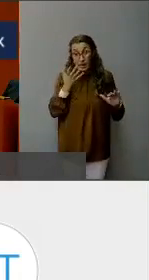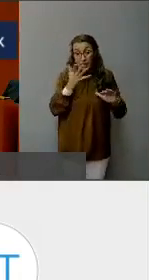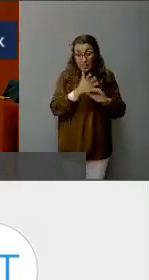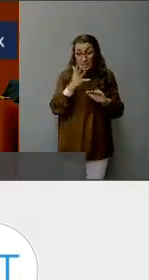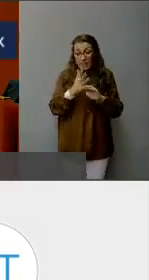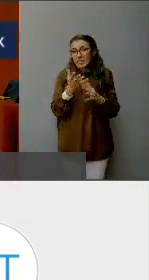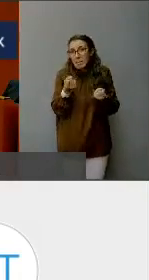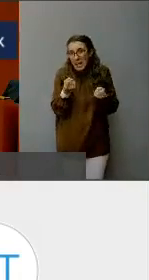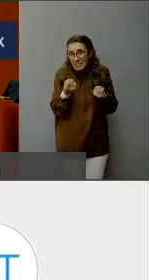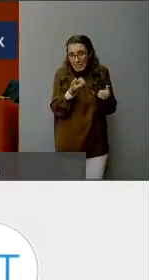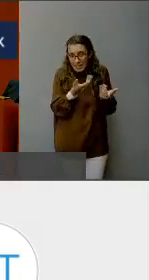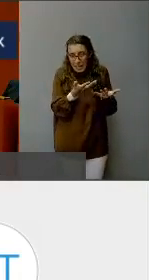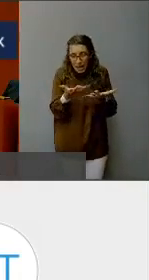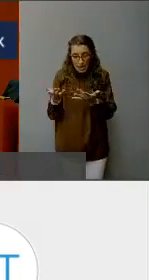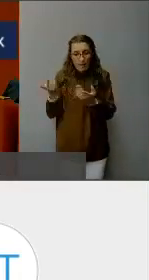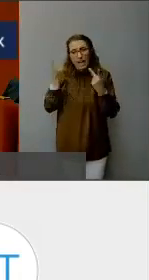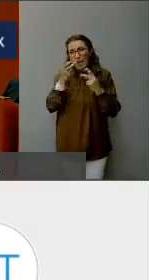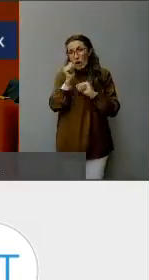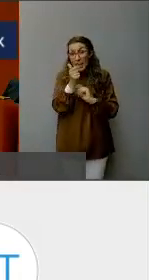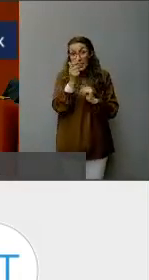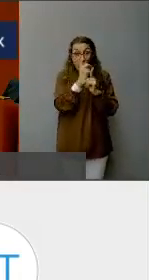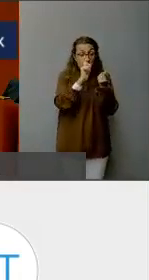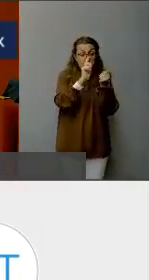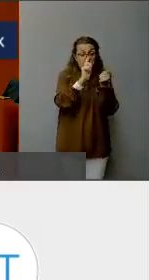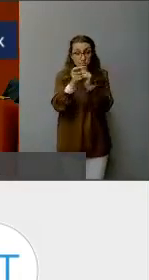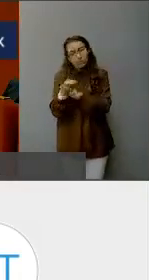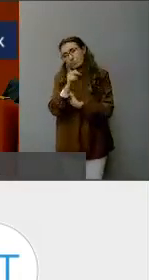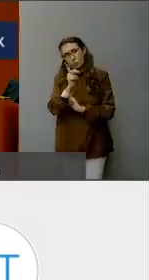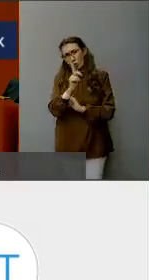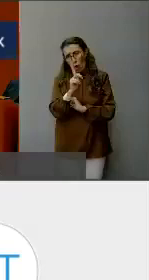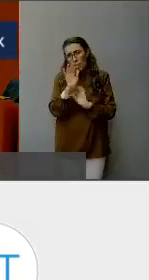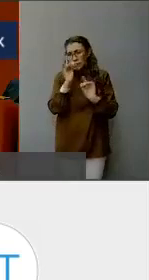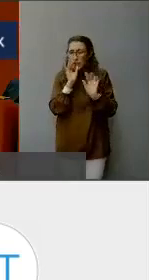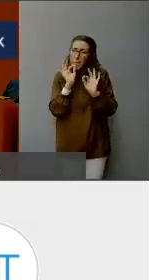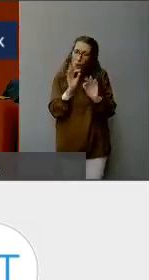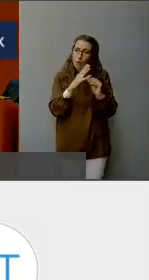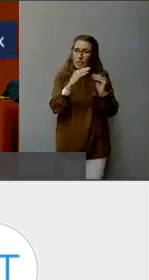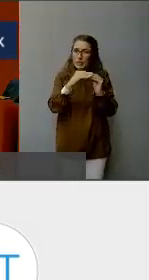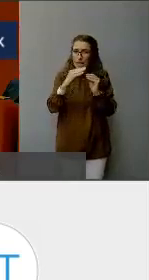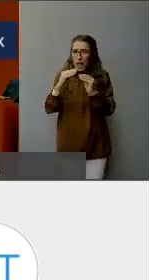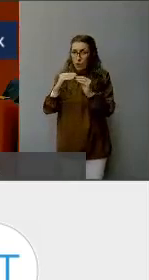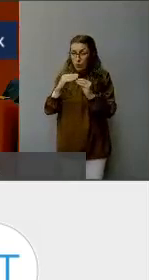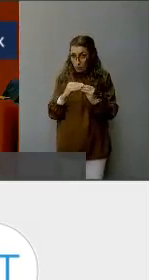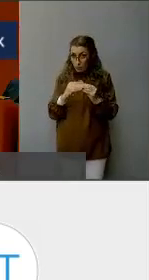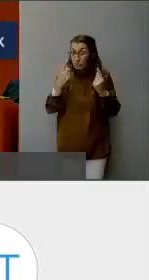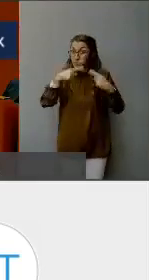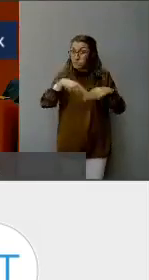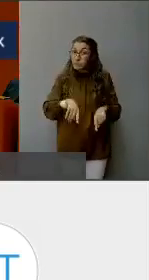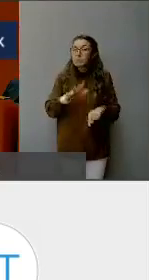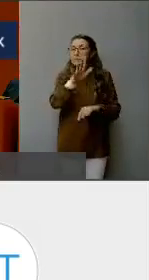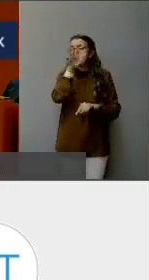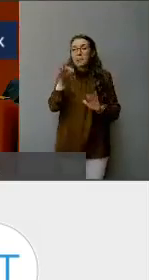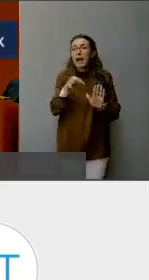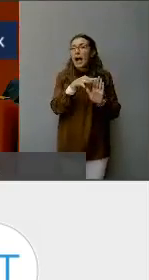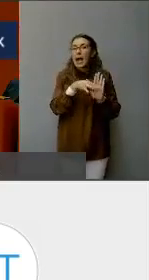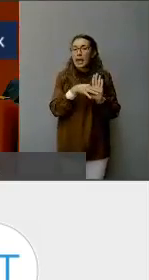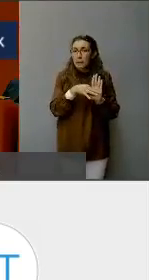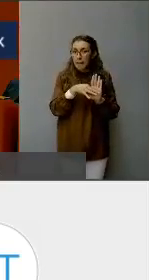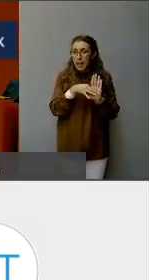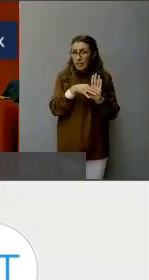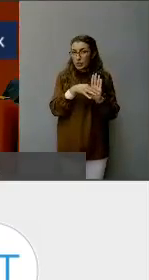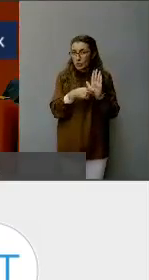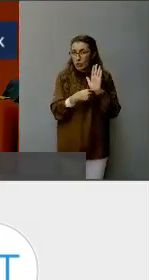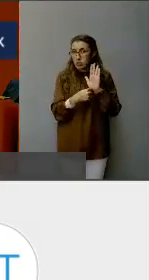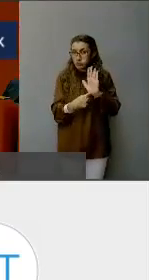che non modifichino le caratteristiche esistenti di terreni edifici anche questo se non ricordo male era un elemento sottolineato tra i tanti dalla